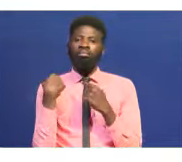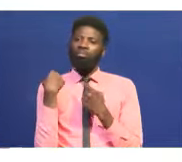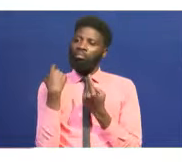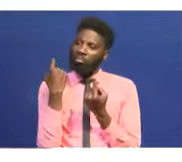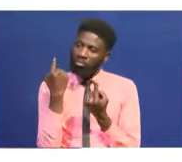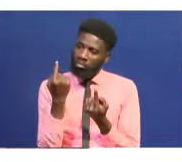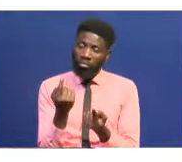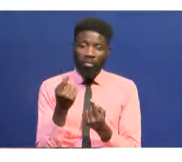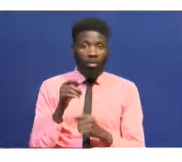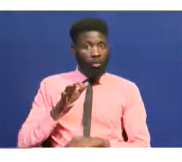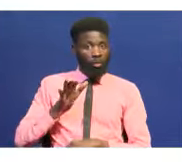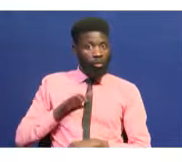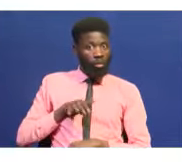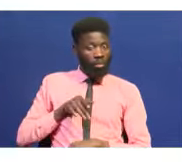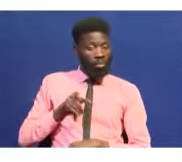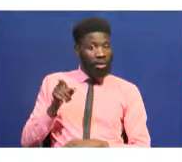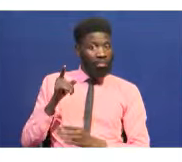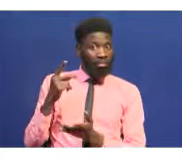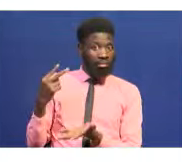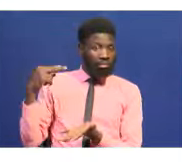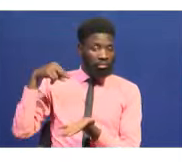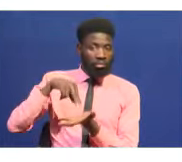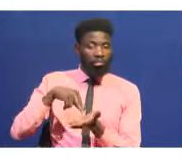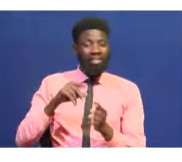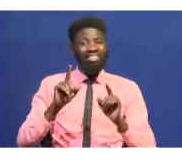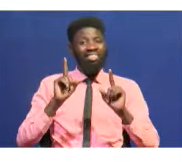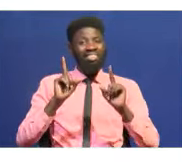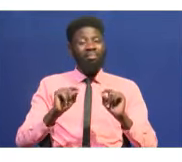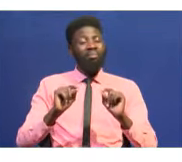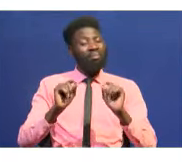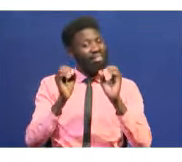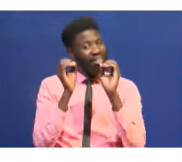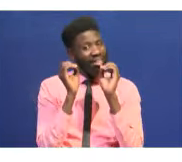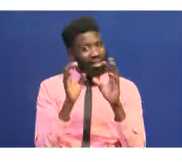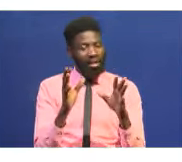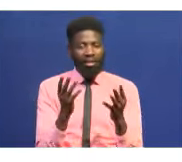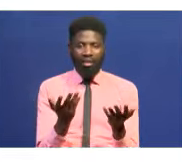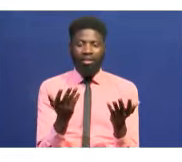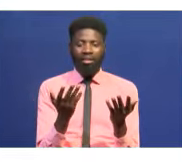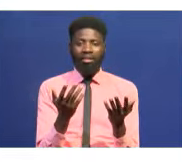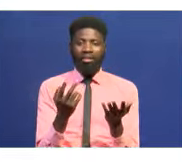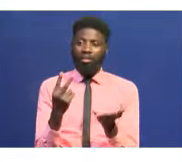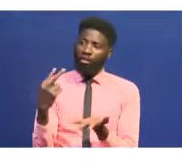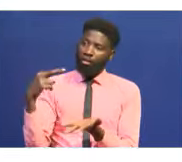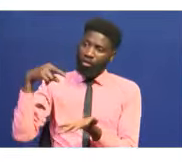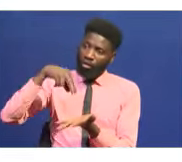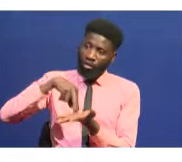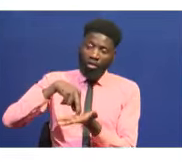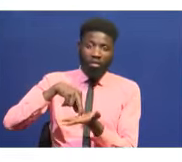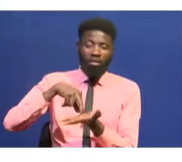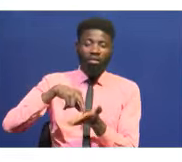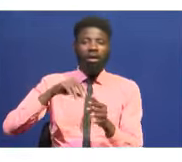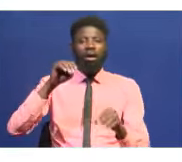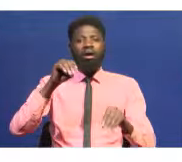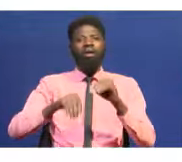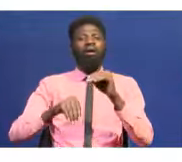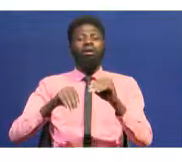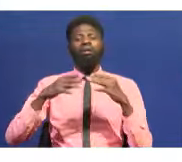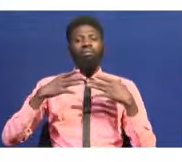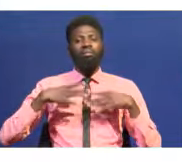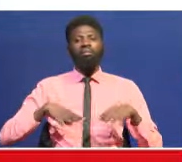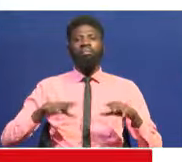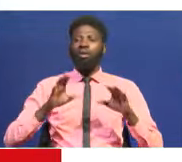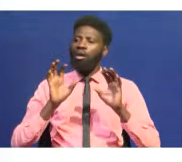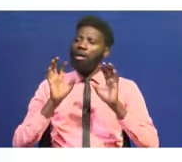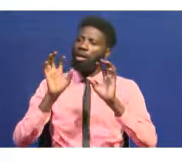even for that woman, kusimama. Kwa sababu kusimama kura, kunakuja pia na matusi. Kunakuja pia na